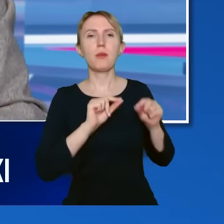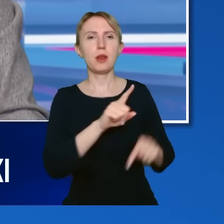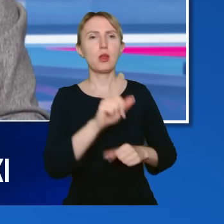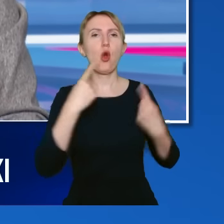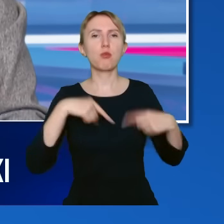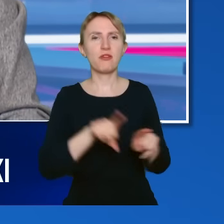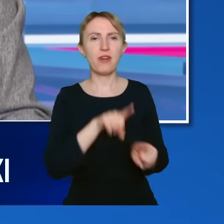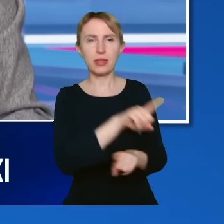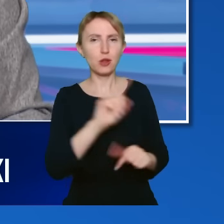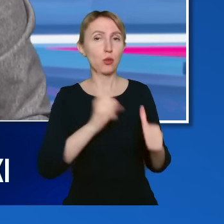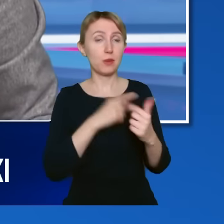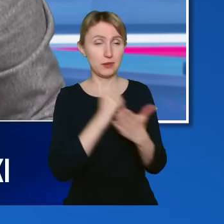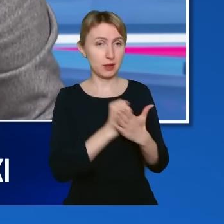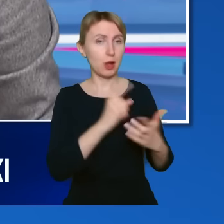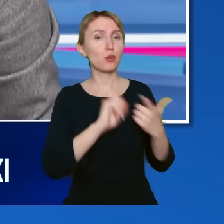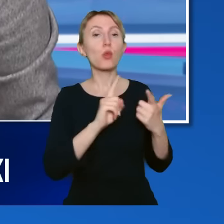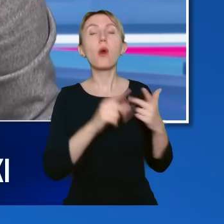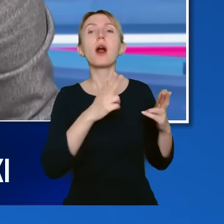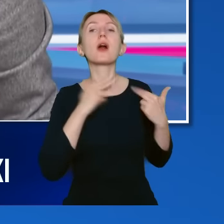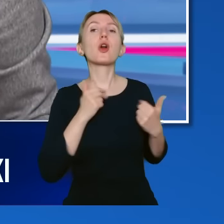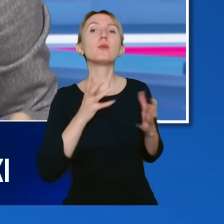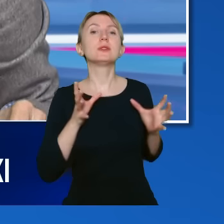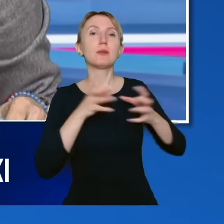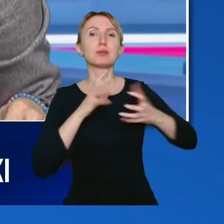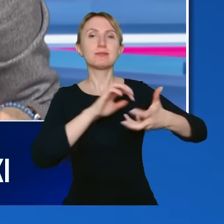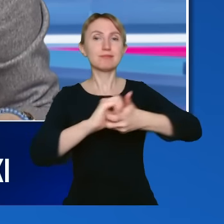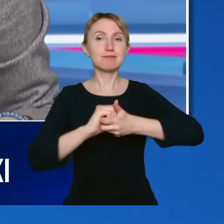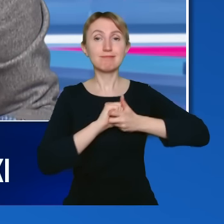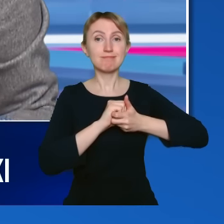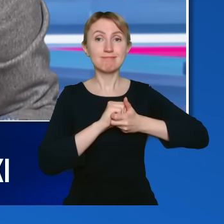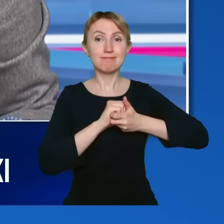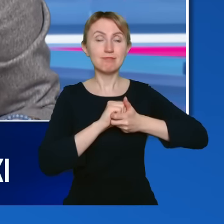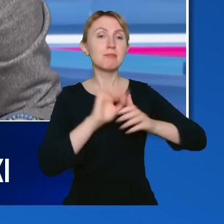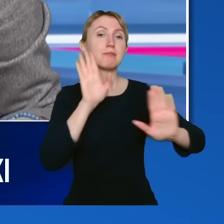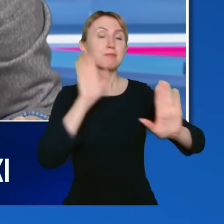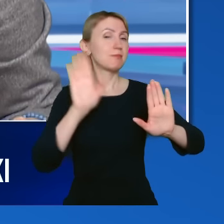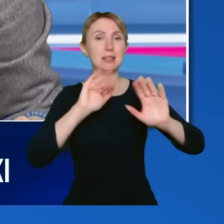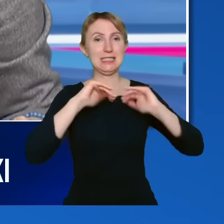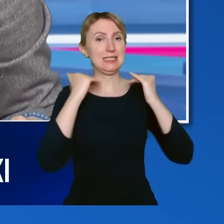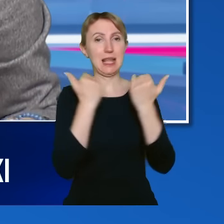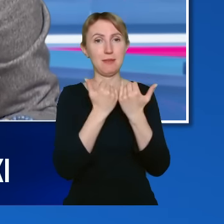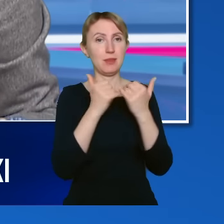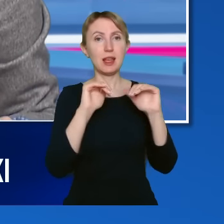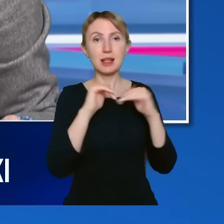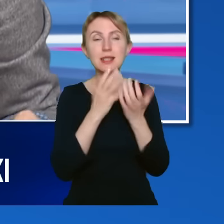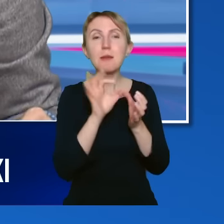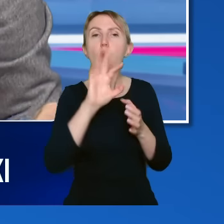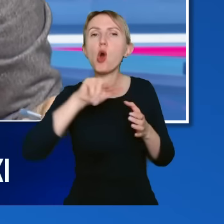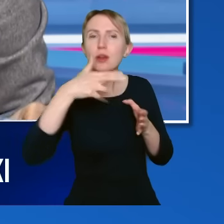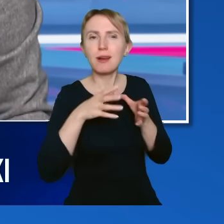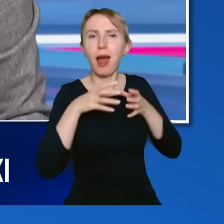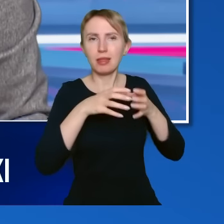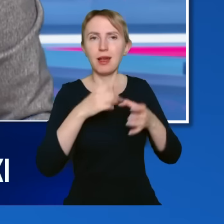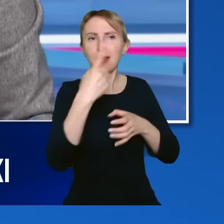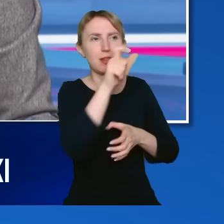obywateli, to jest pierwsza rzecz. Po drugie, komisja to jest ciało kolegialne. I tak samo jak Sejm. To jest, Sejm jest organem, a pojedynczy poseł